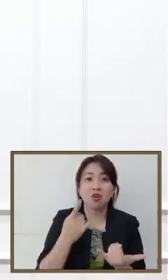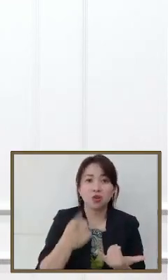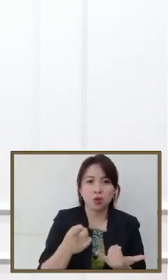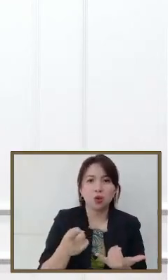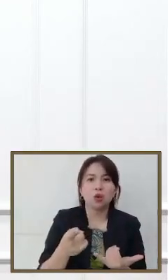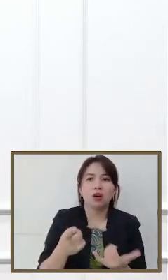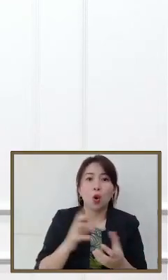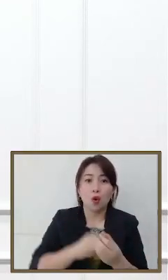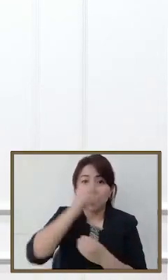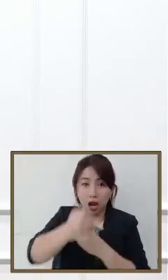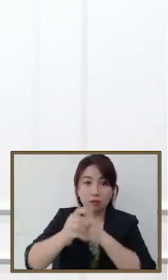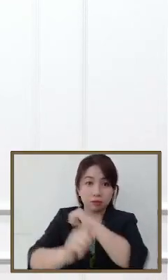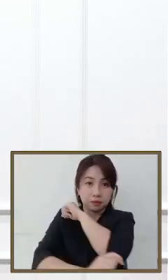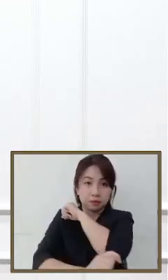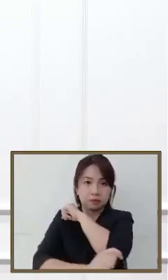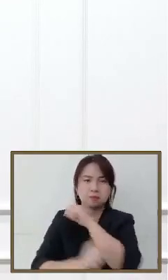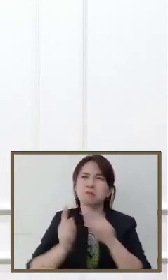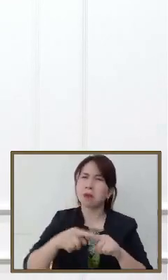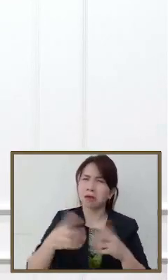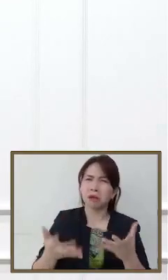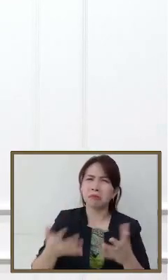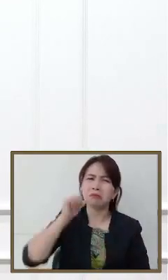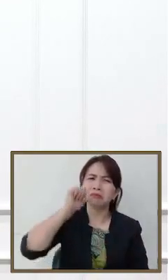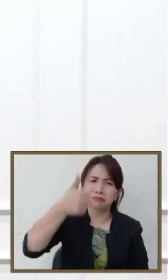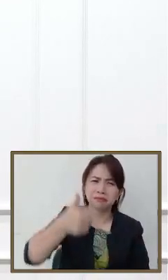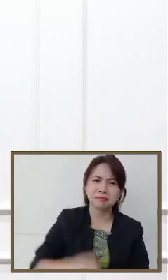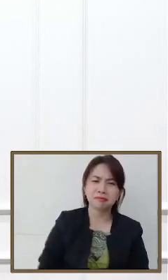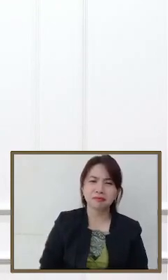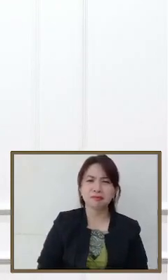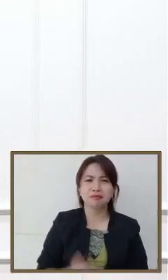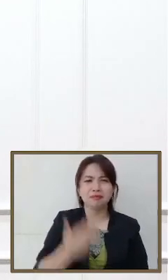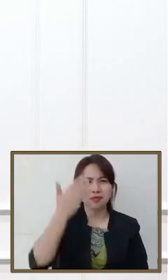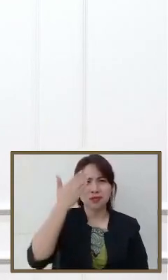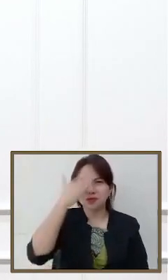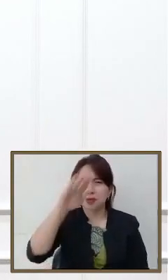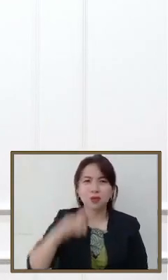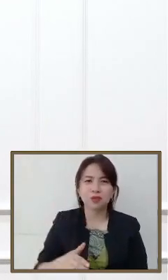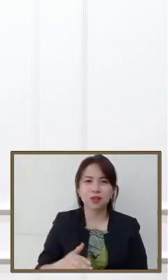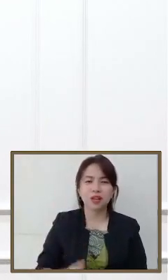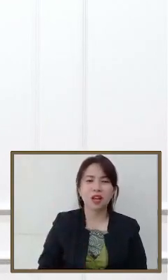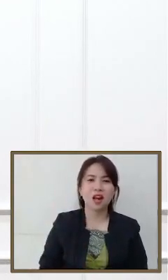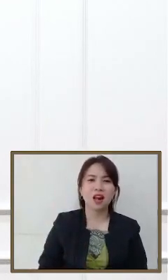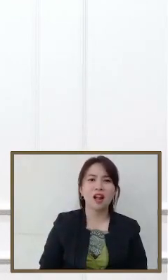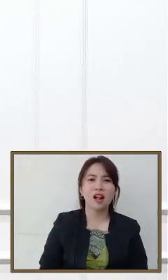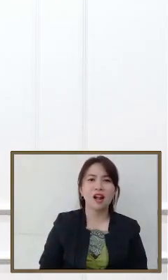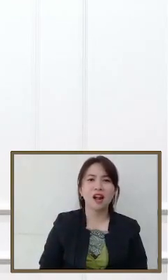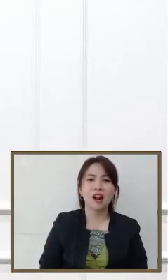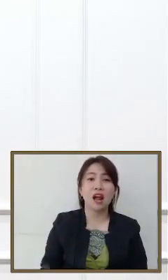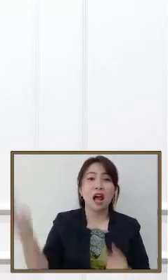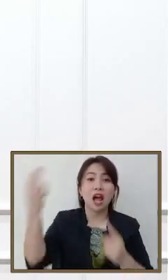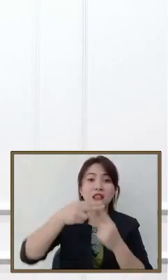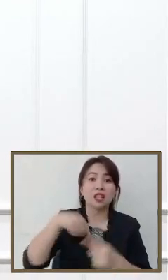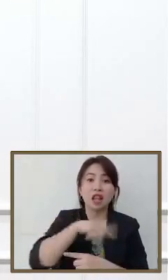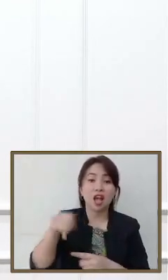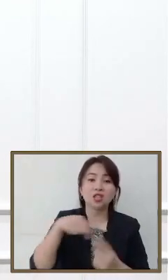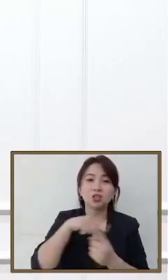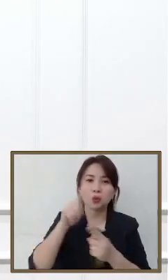natin bukas Hindi natin alam kung hanggang kailan tayo ibibigay sa